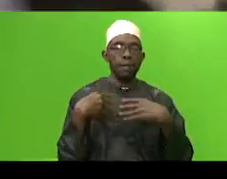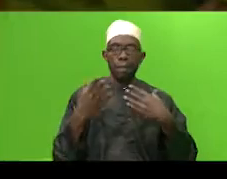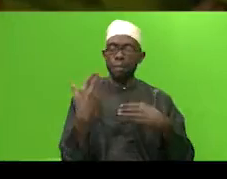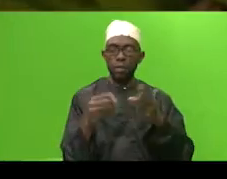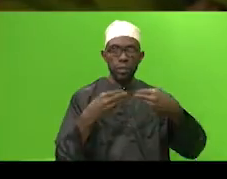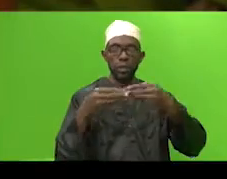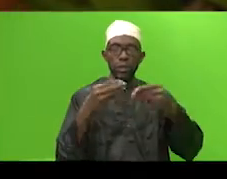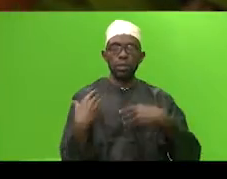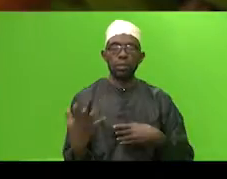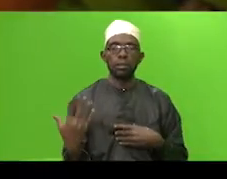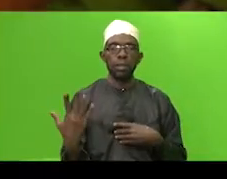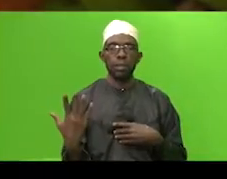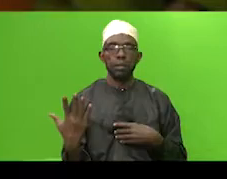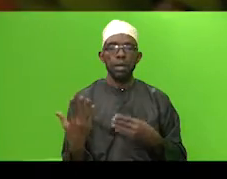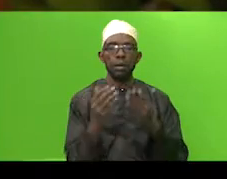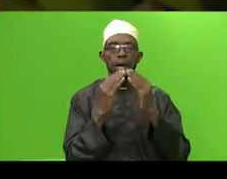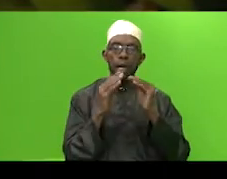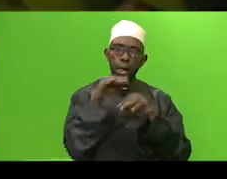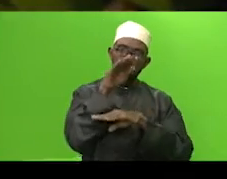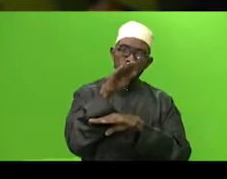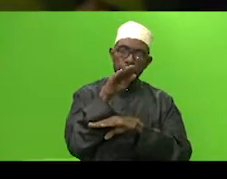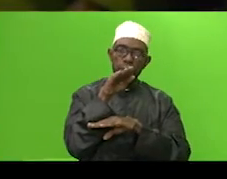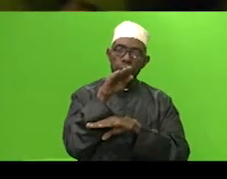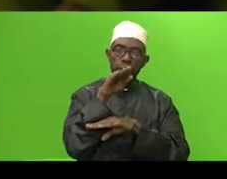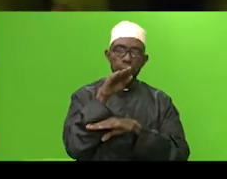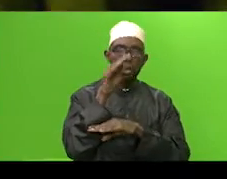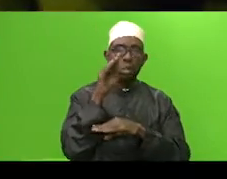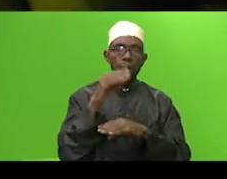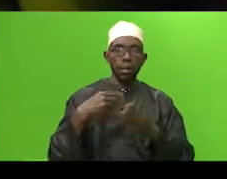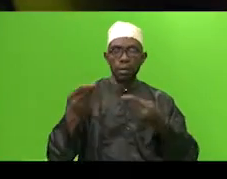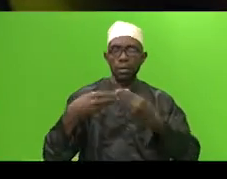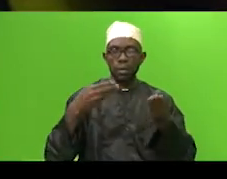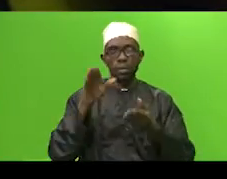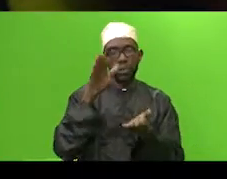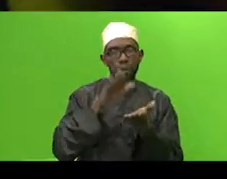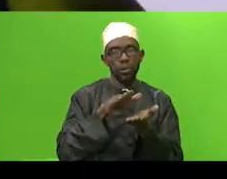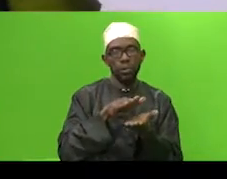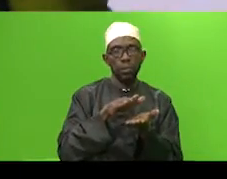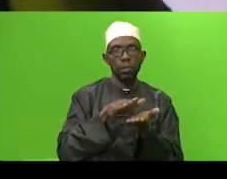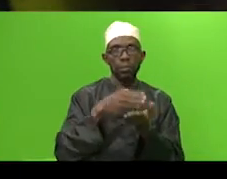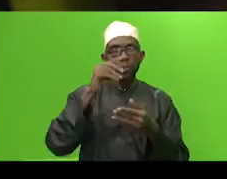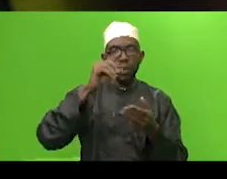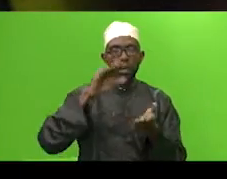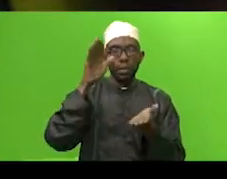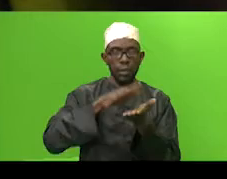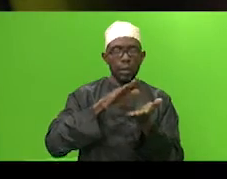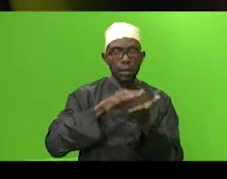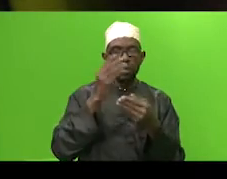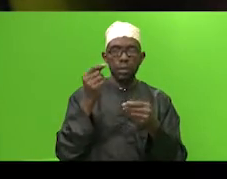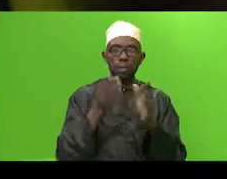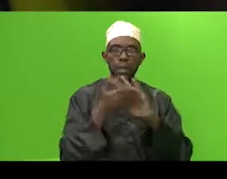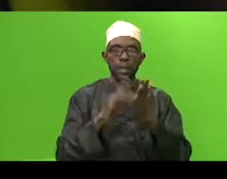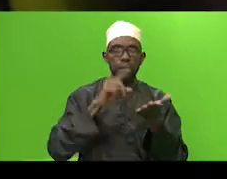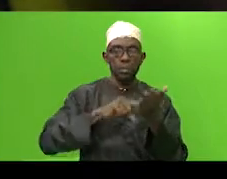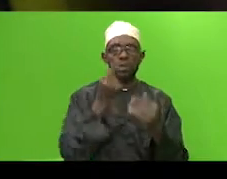mahali. Si ombi letu kama wateja ni wachuuzi wadogo ni bei za hizi makaratasi ziwe na